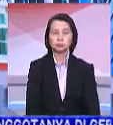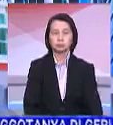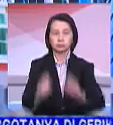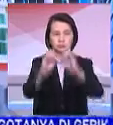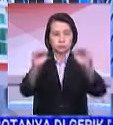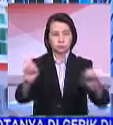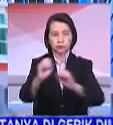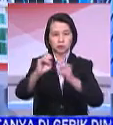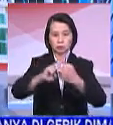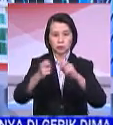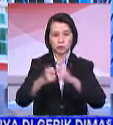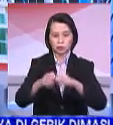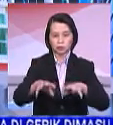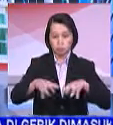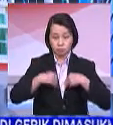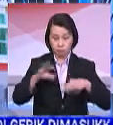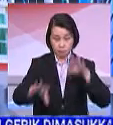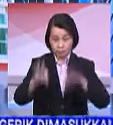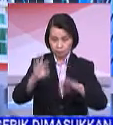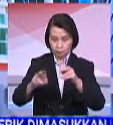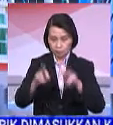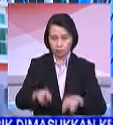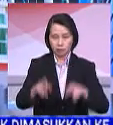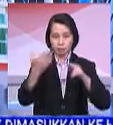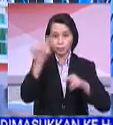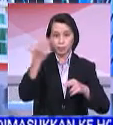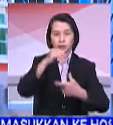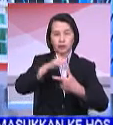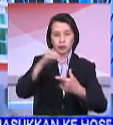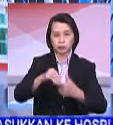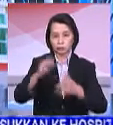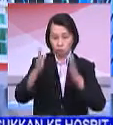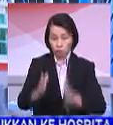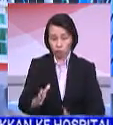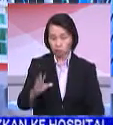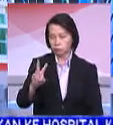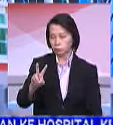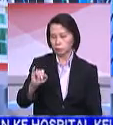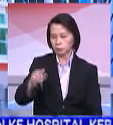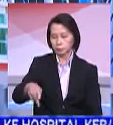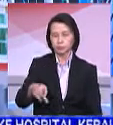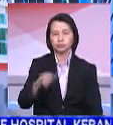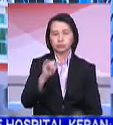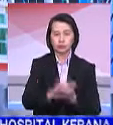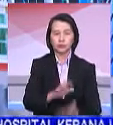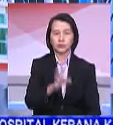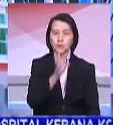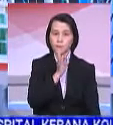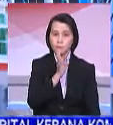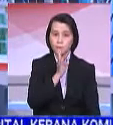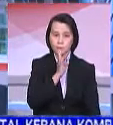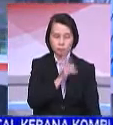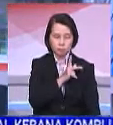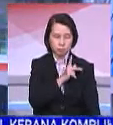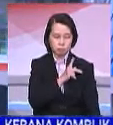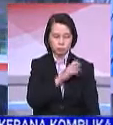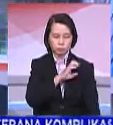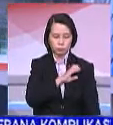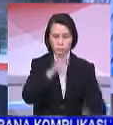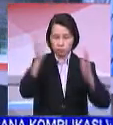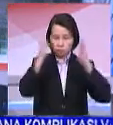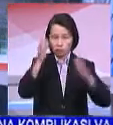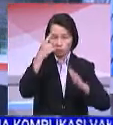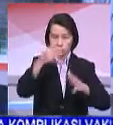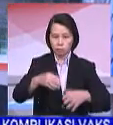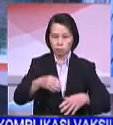Jade isu pernikahan Siantar Raya biasa dan orang kenamaan itu tegas ketopo listrik ada tasyri Abdul Hamid Badoo bagi